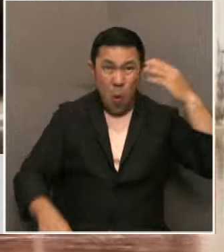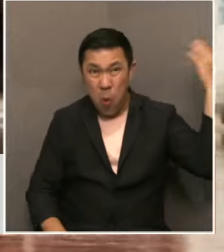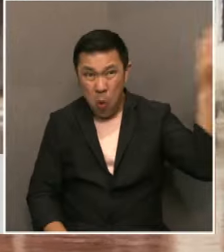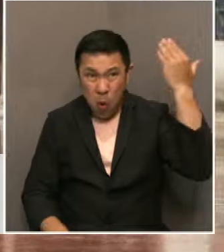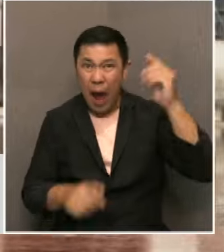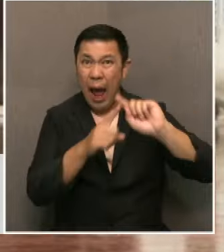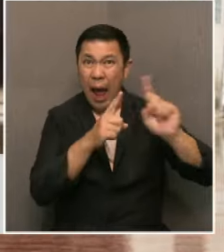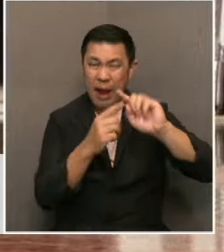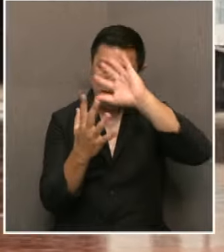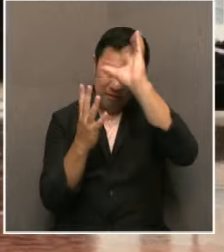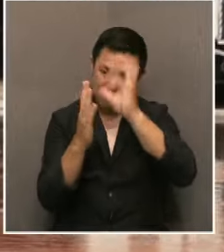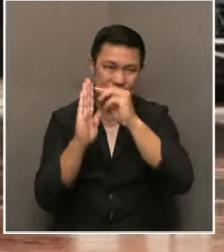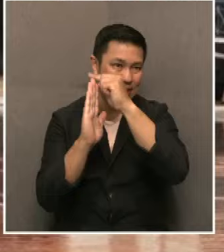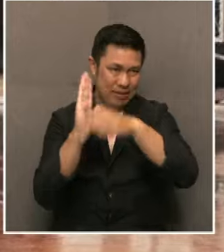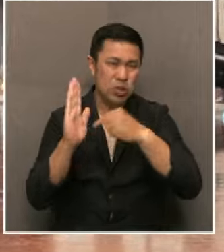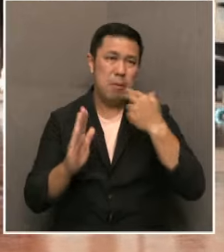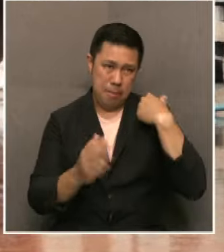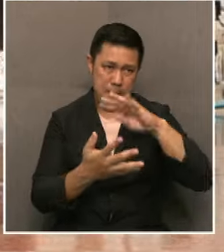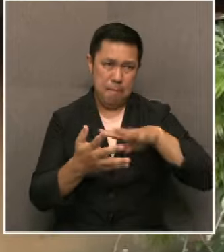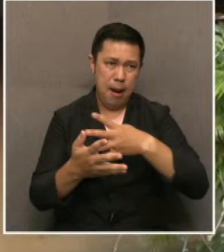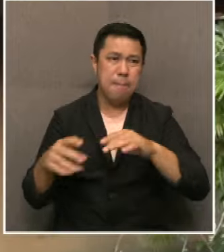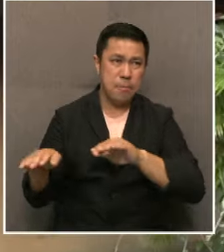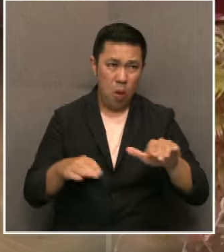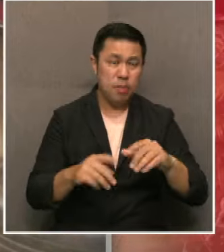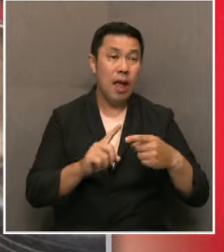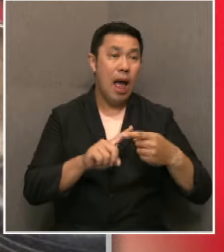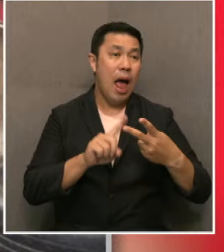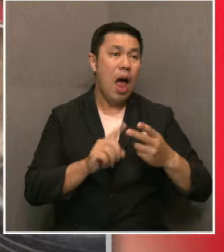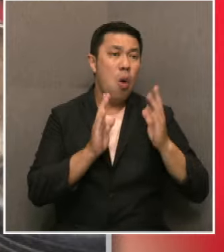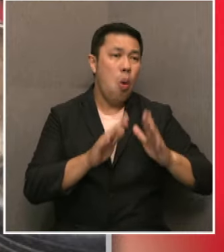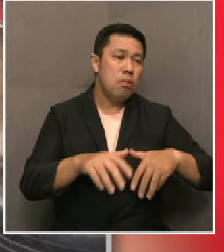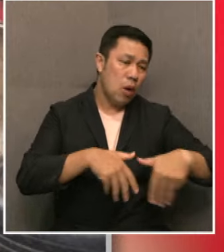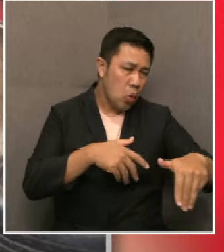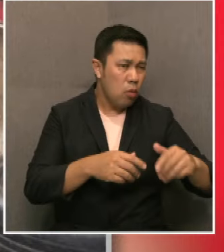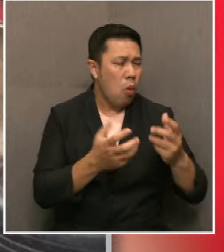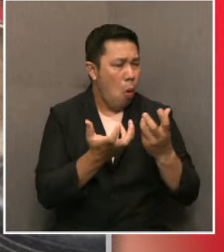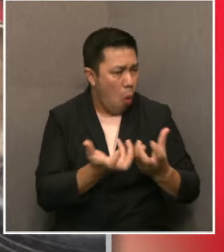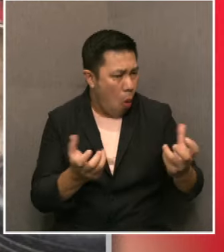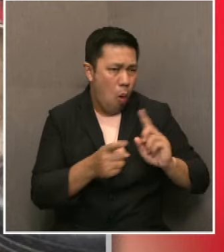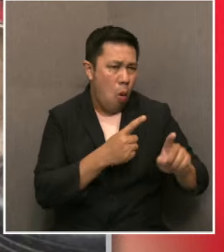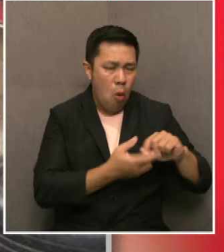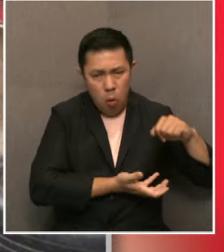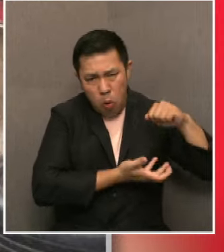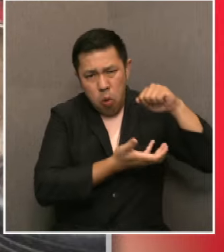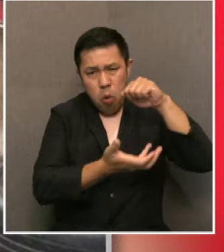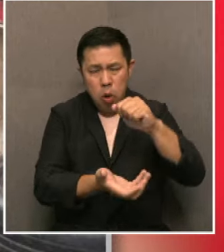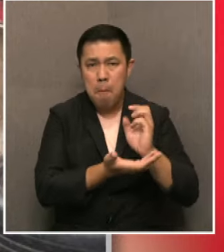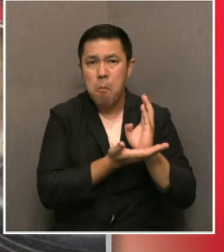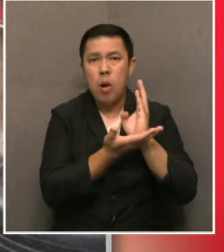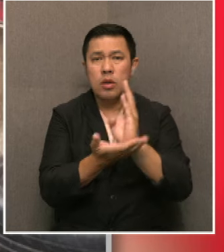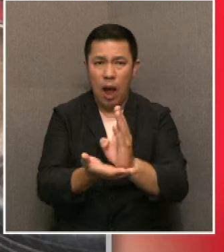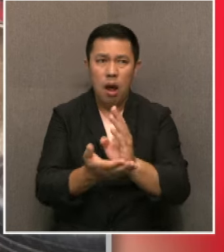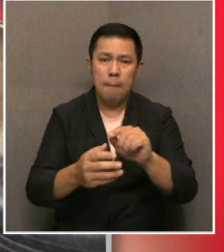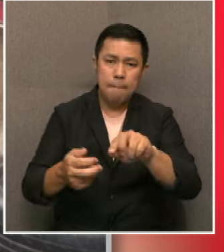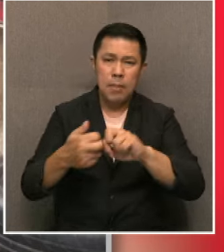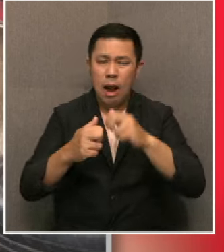ามาในพื้นที่ขณะที่ทานน้ำใจจากทุกภาคส่วนยังคงหลั่งไหลไปช่วยเหลือผู้ประสบภัยน้ำ